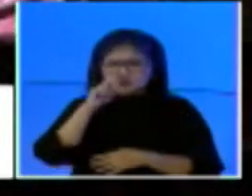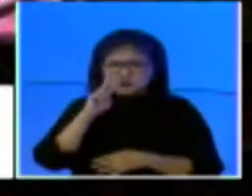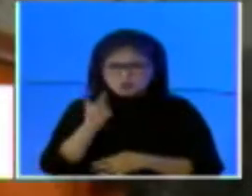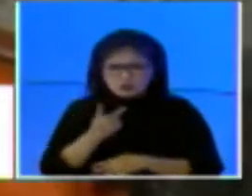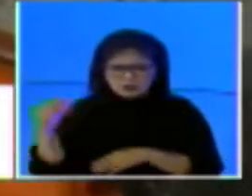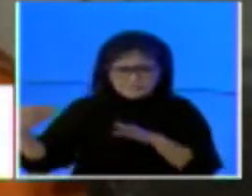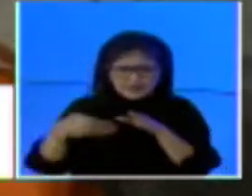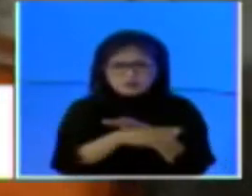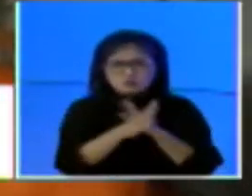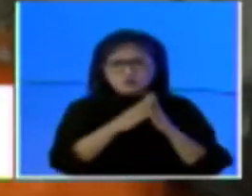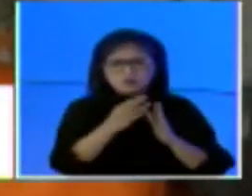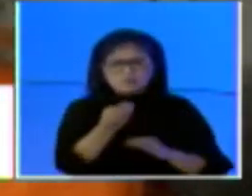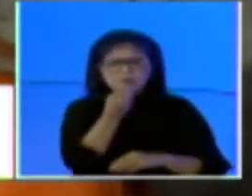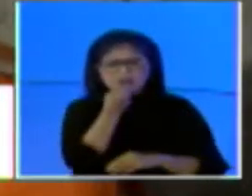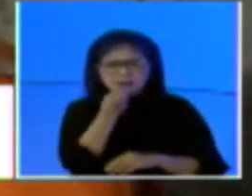makanan.